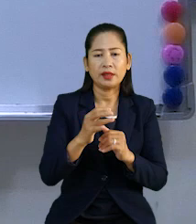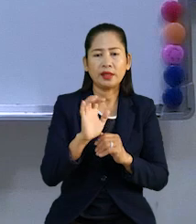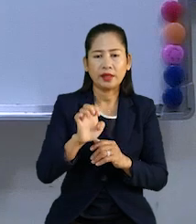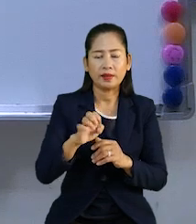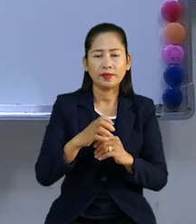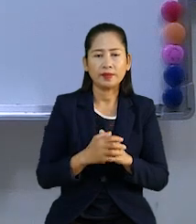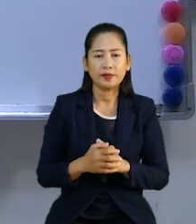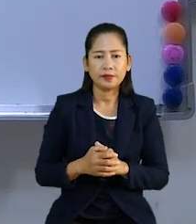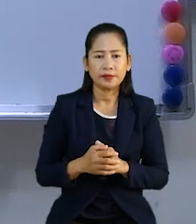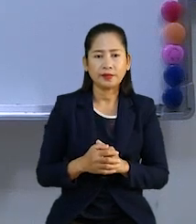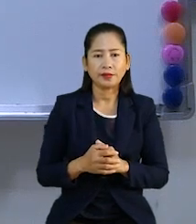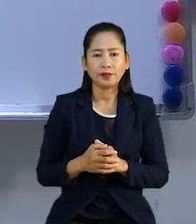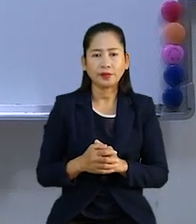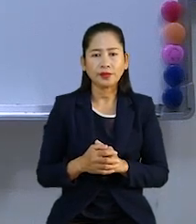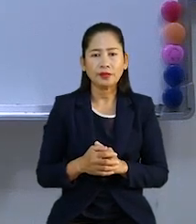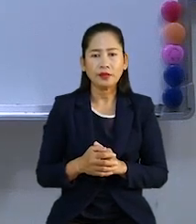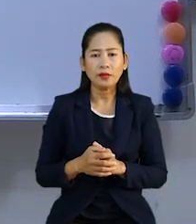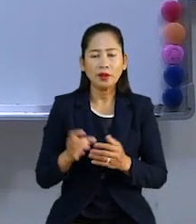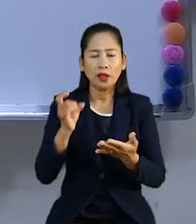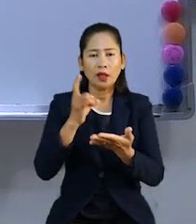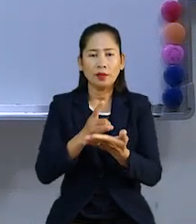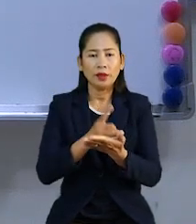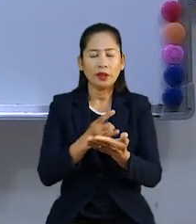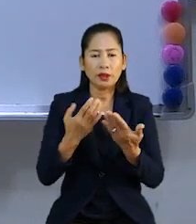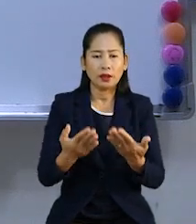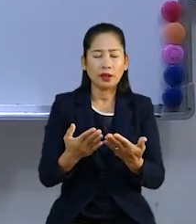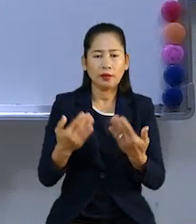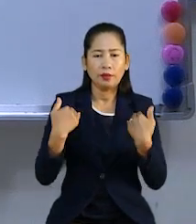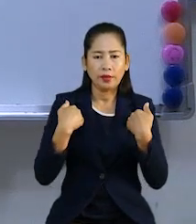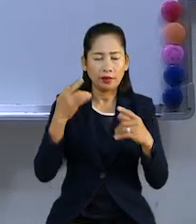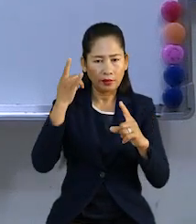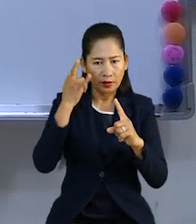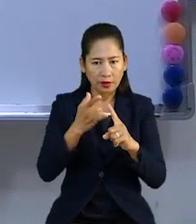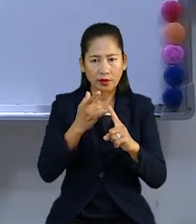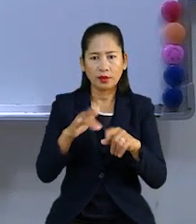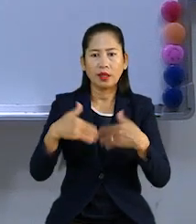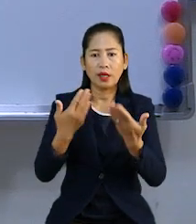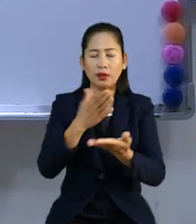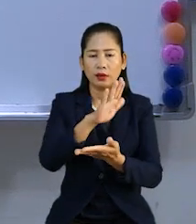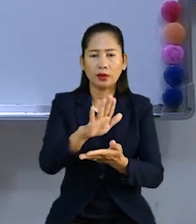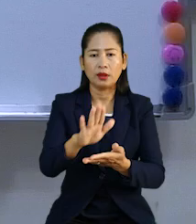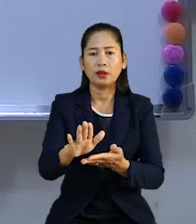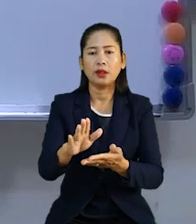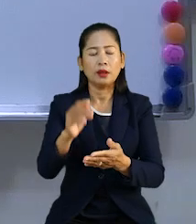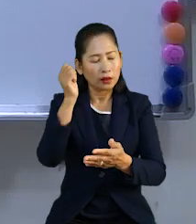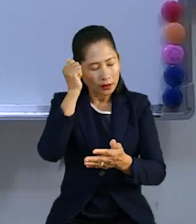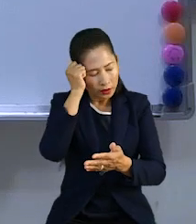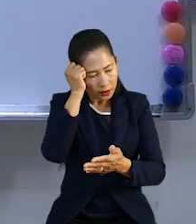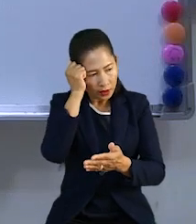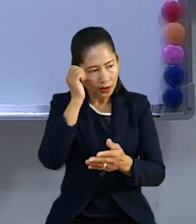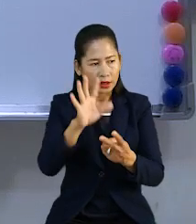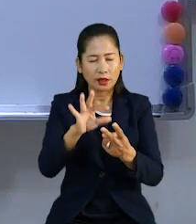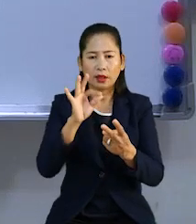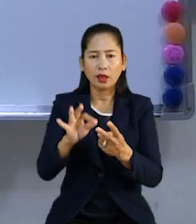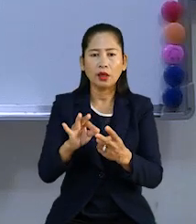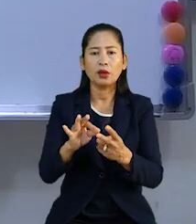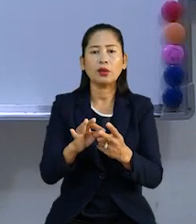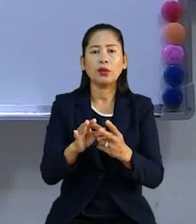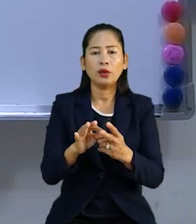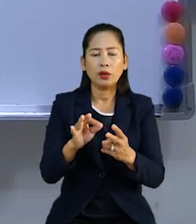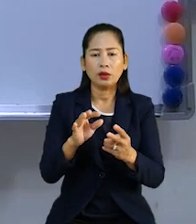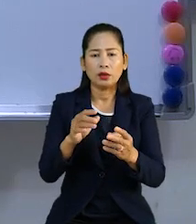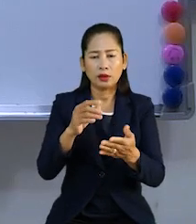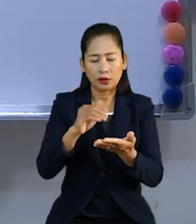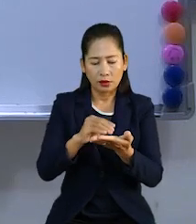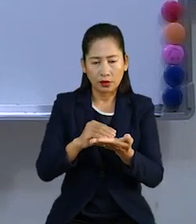chà nâng nông mê riêng nít phòng đá miên bầm nón ỏi cốn chè rộ